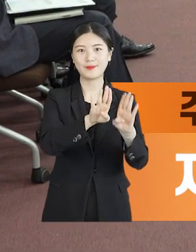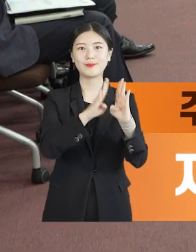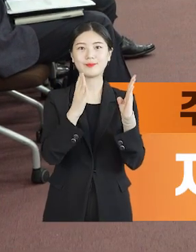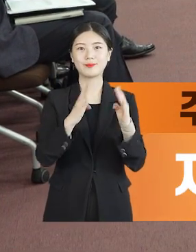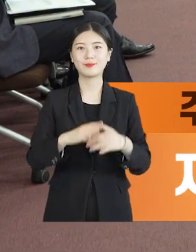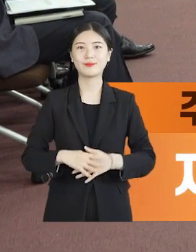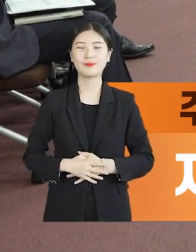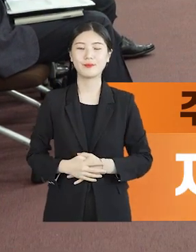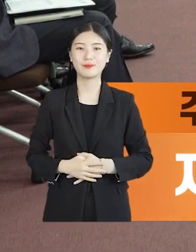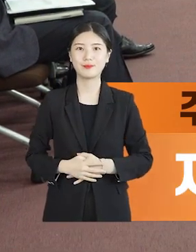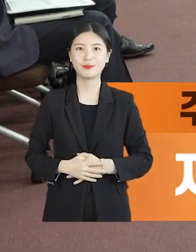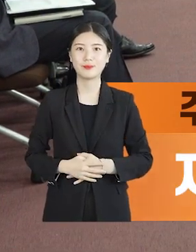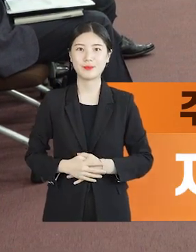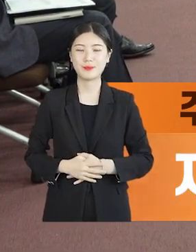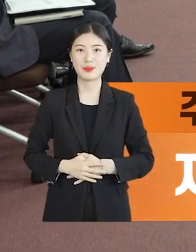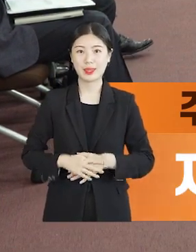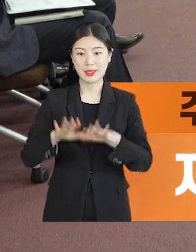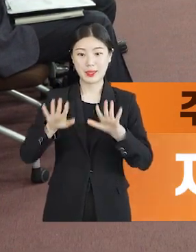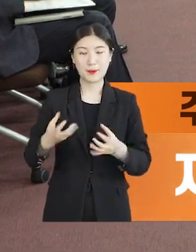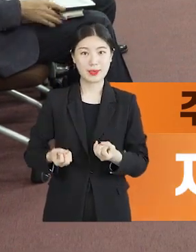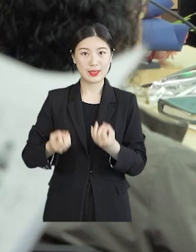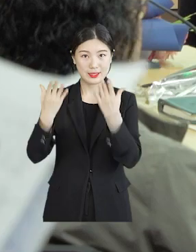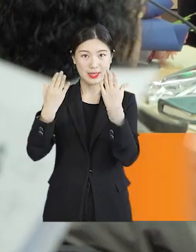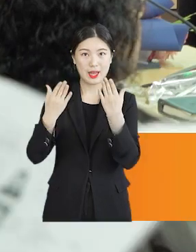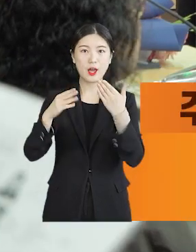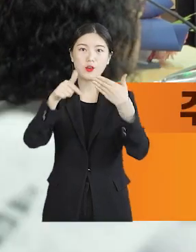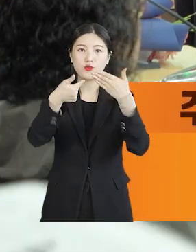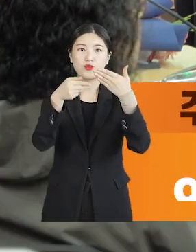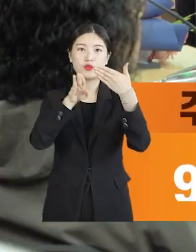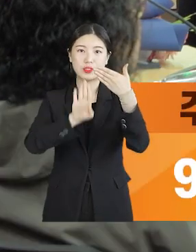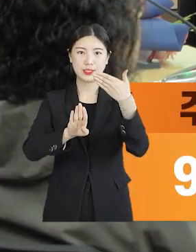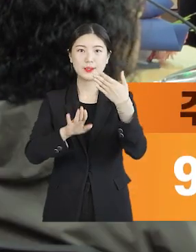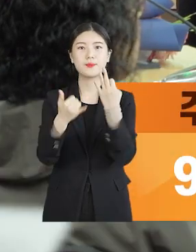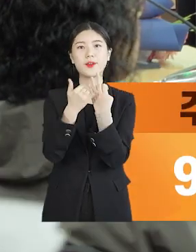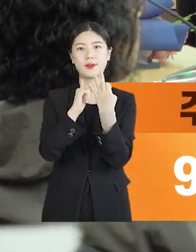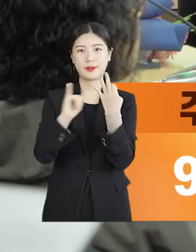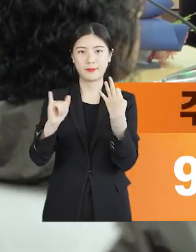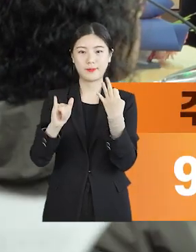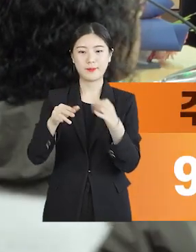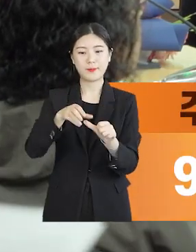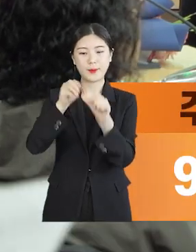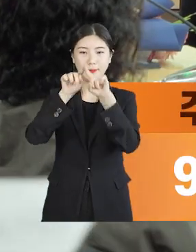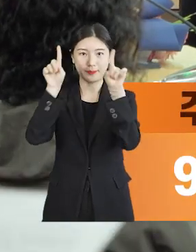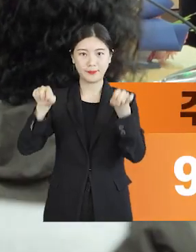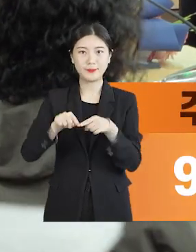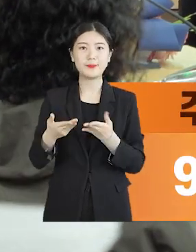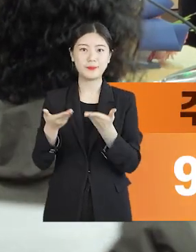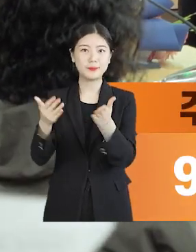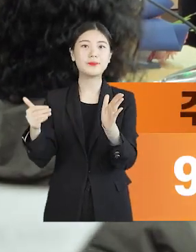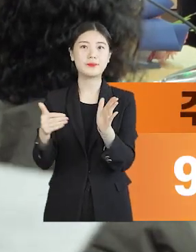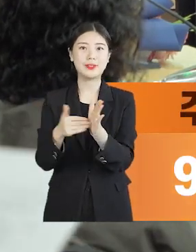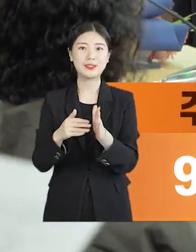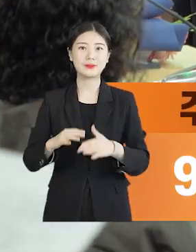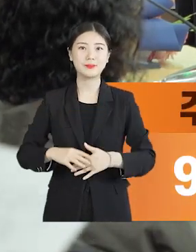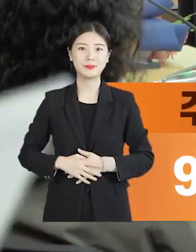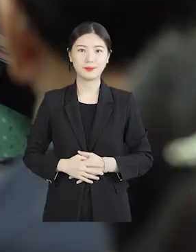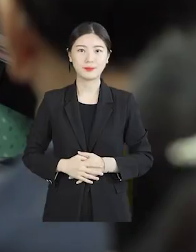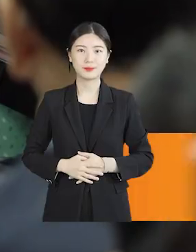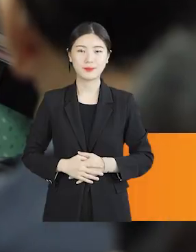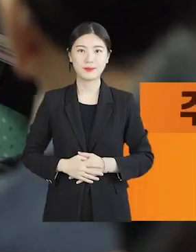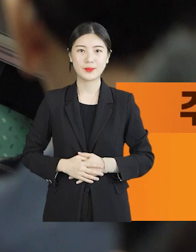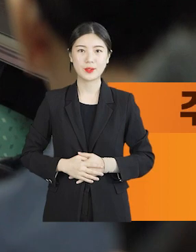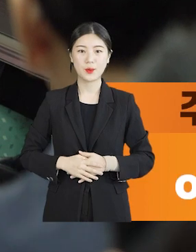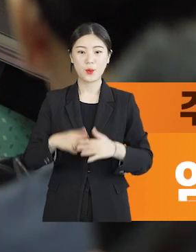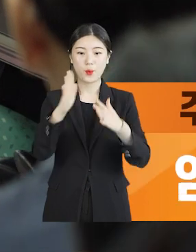열렸습니다. 이번 임용식에서는 9급 공무원 14명의 임용장이 수여됐는데요.